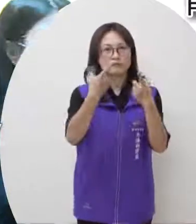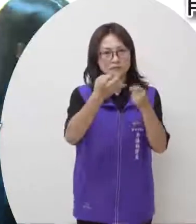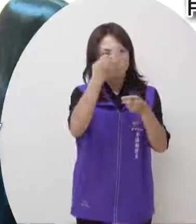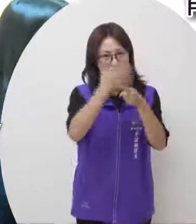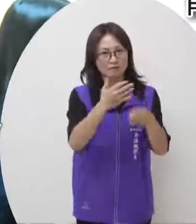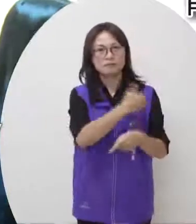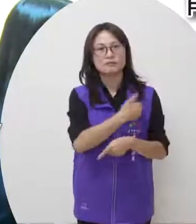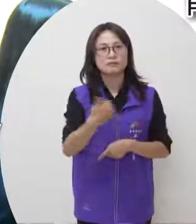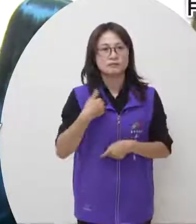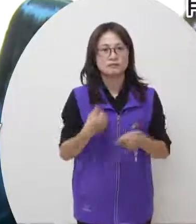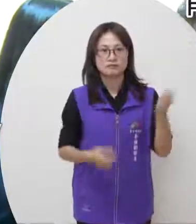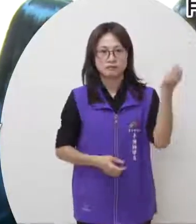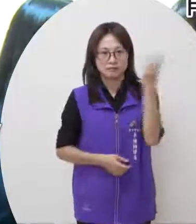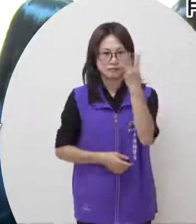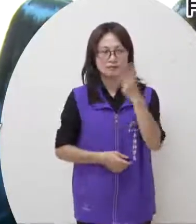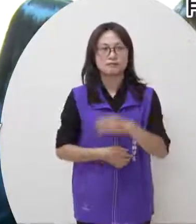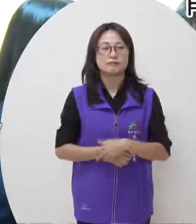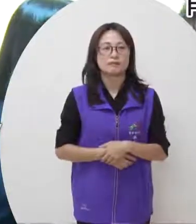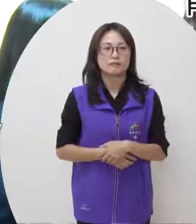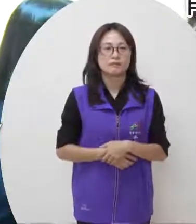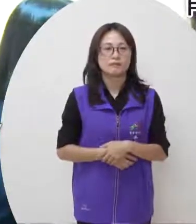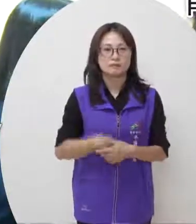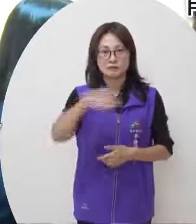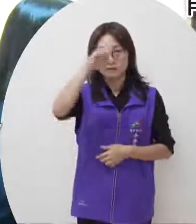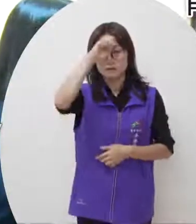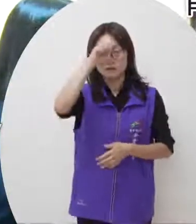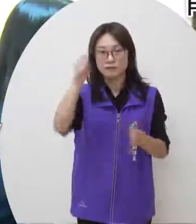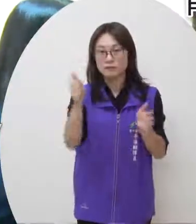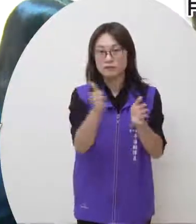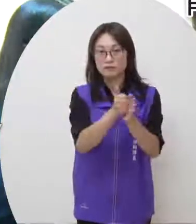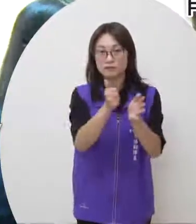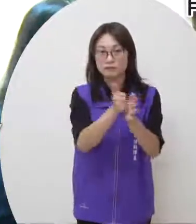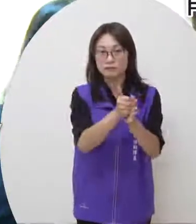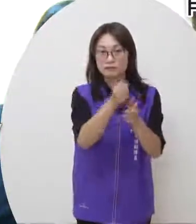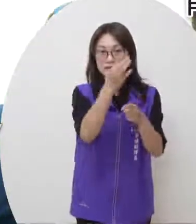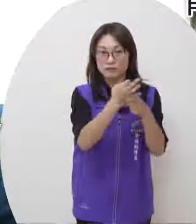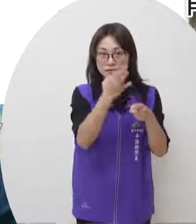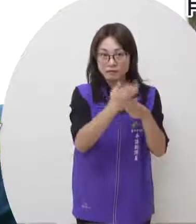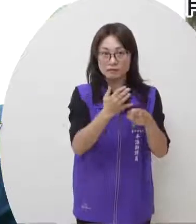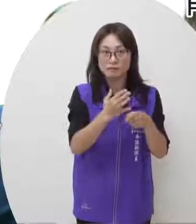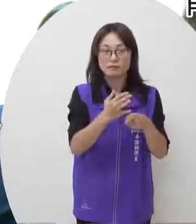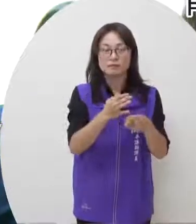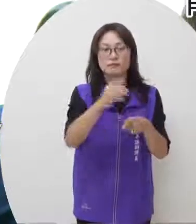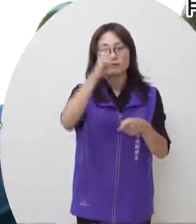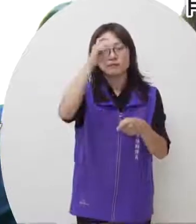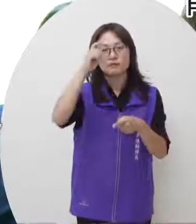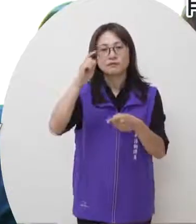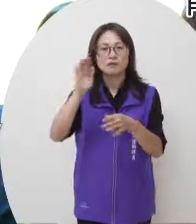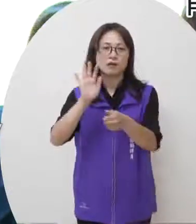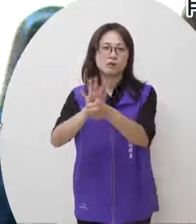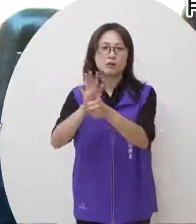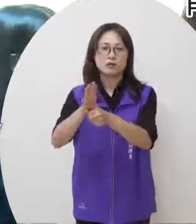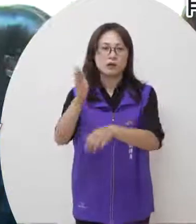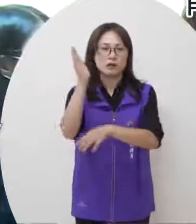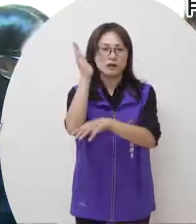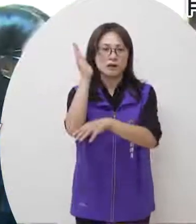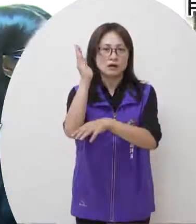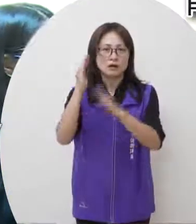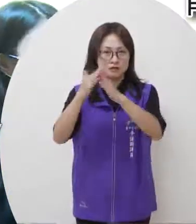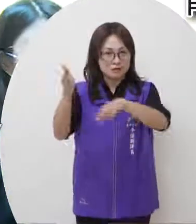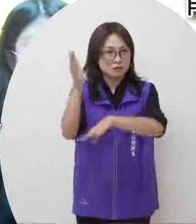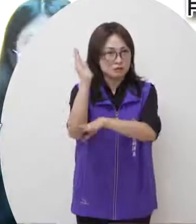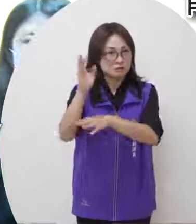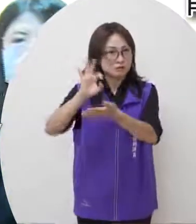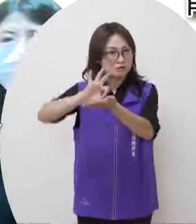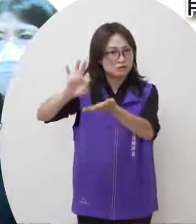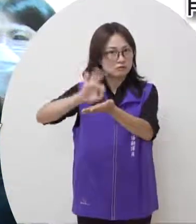象。那透过乘车优惠市民优惠政策，我们可以让我们的这个市府的资源可以更加的有效去做利